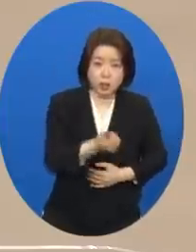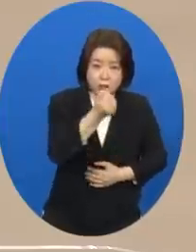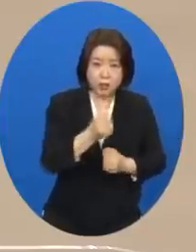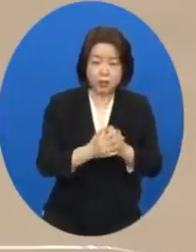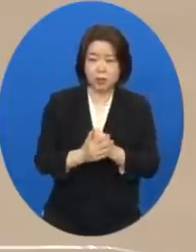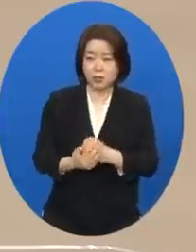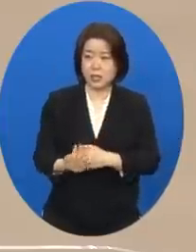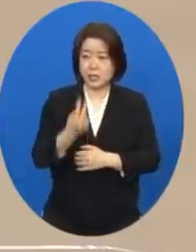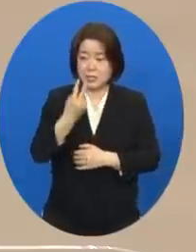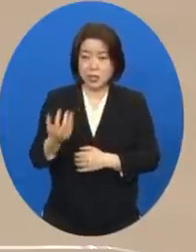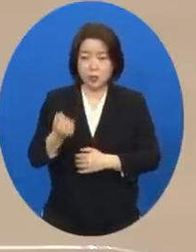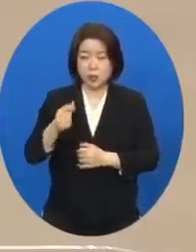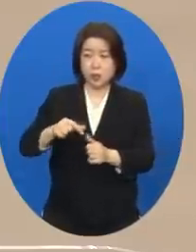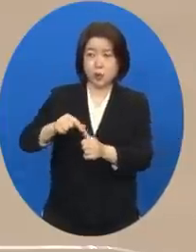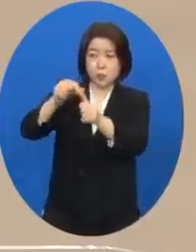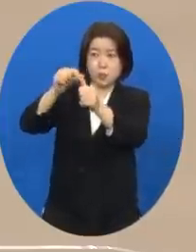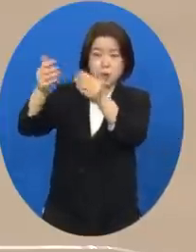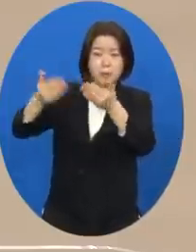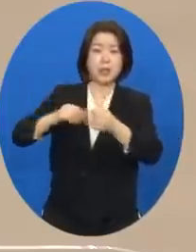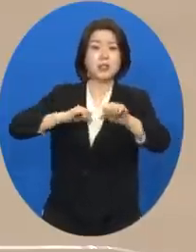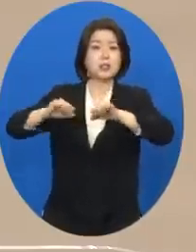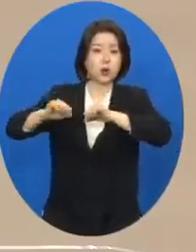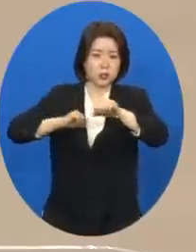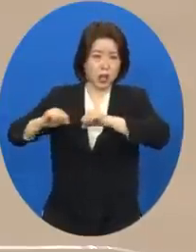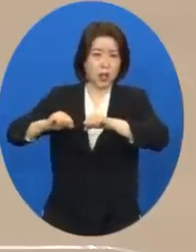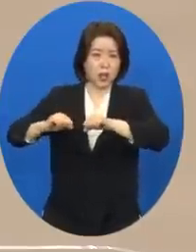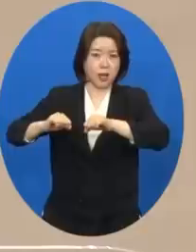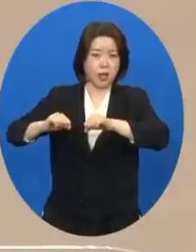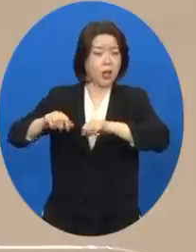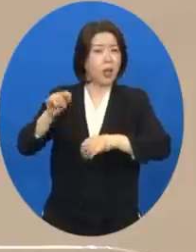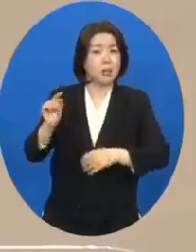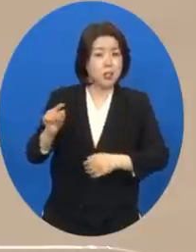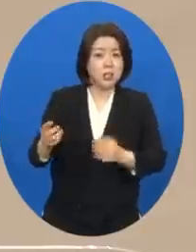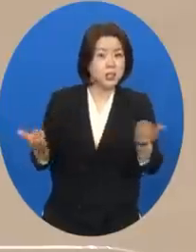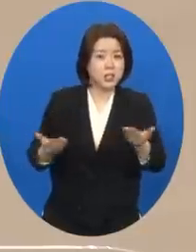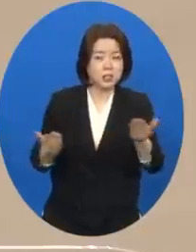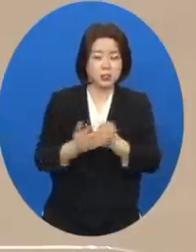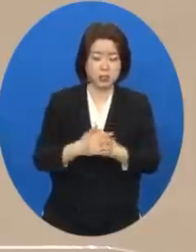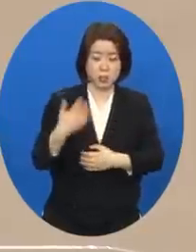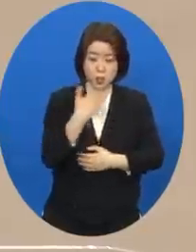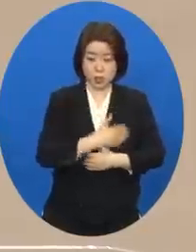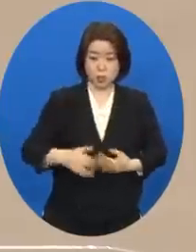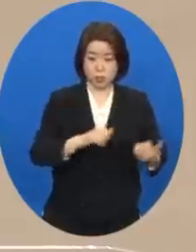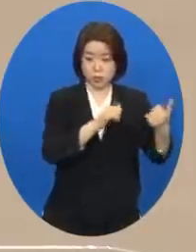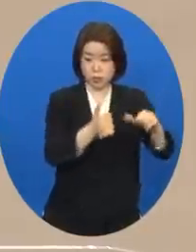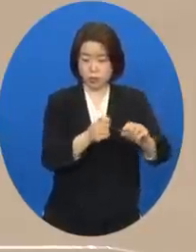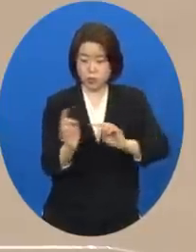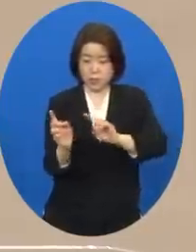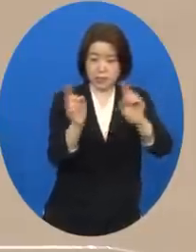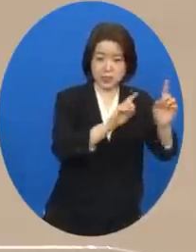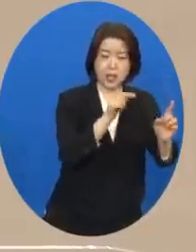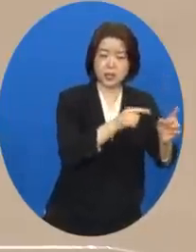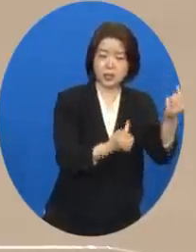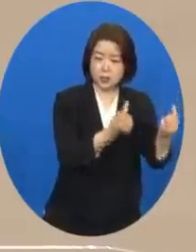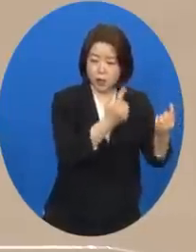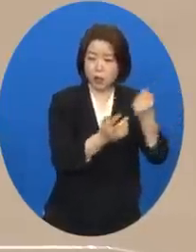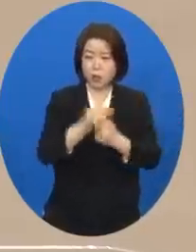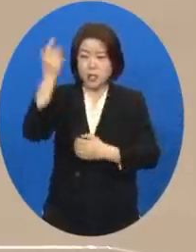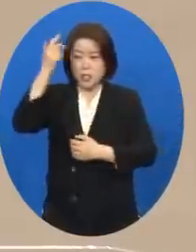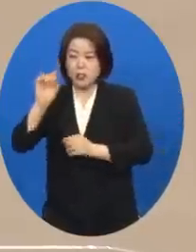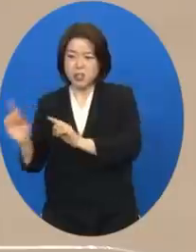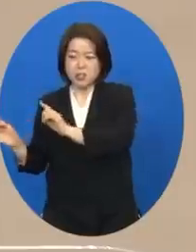생명을 얻어 구원받는 역사 여러분이 것은요 육신이 죽은 자가 산 것과 비교가 안 되는 기적